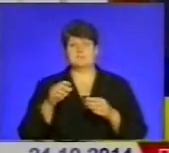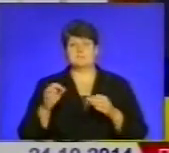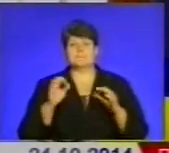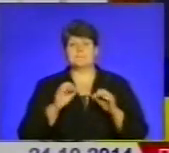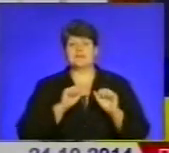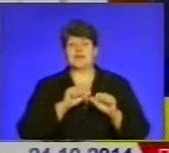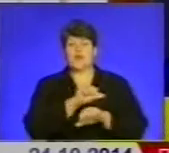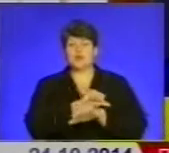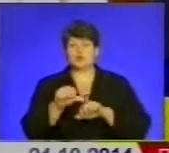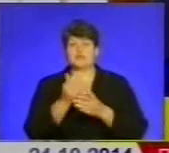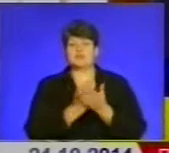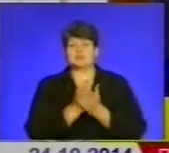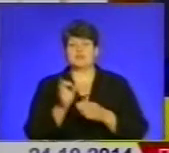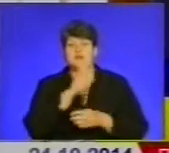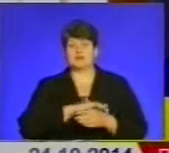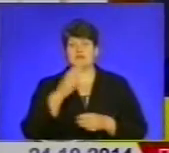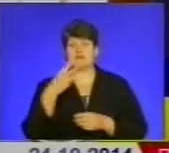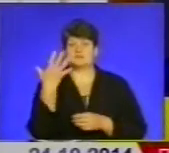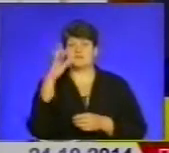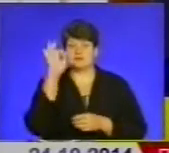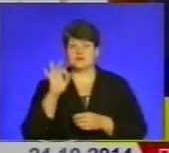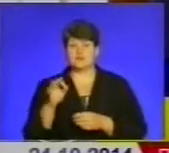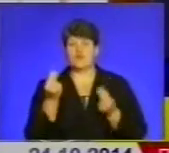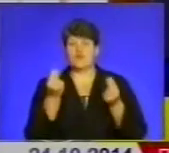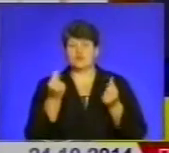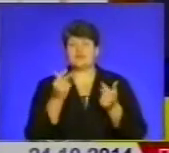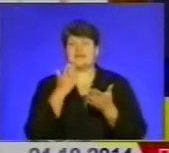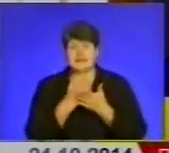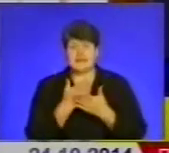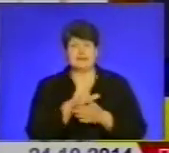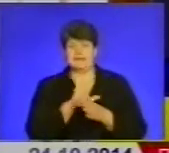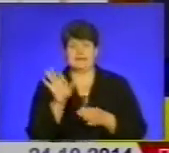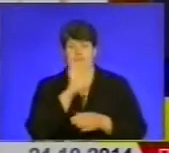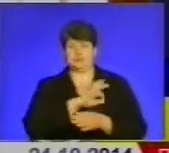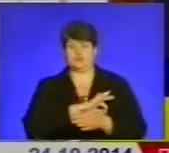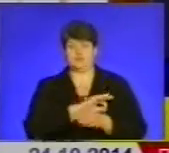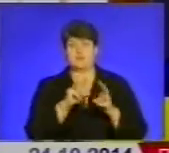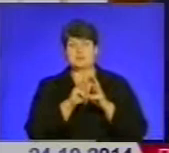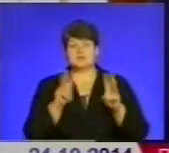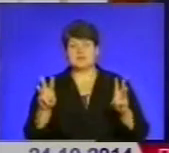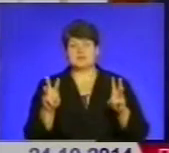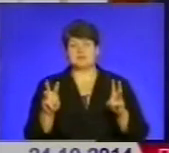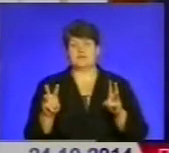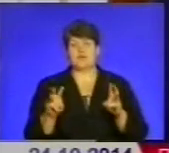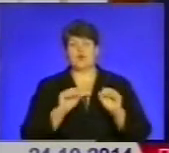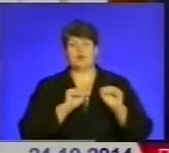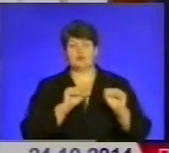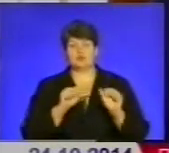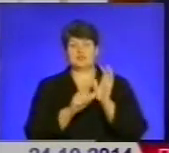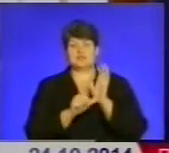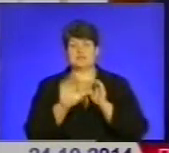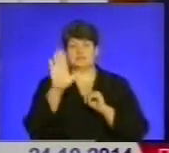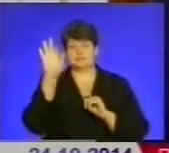35% коштів, які є, але які просто не використовуються. Міністерство оборони використало десь порядка